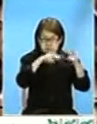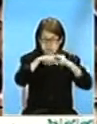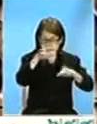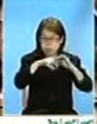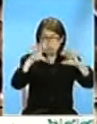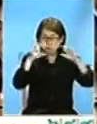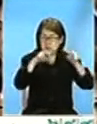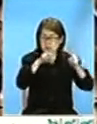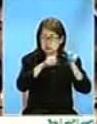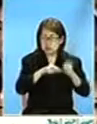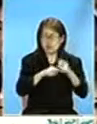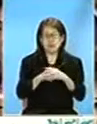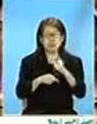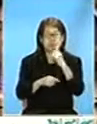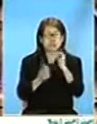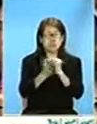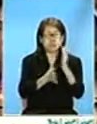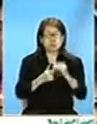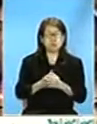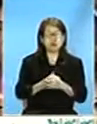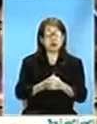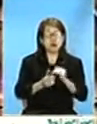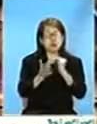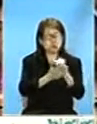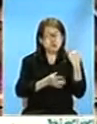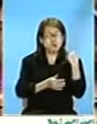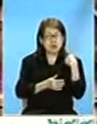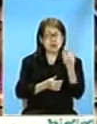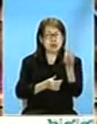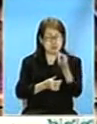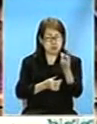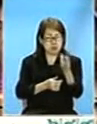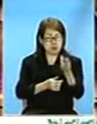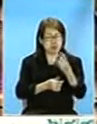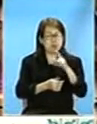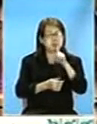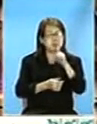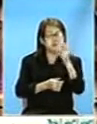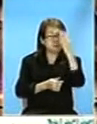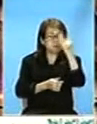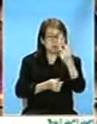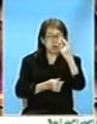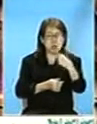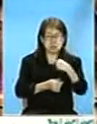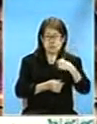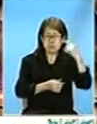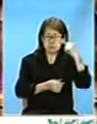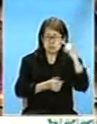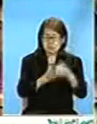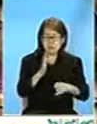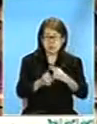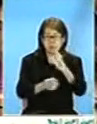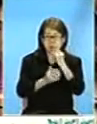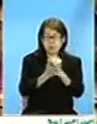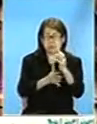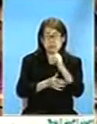ครับคือถ้าถูกต้องก็เพียงส่วนน้อยนิดถามว่าทำไมสิริวัฒน์จึงคิดว่ามันไม่ถูกต้องหรือถูกต้